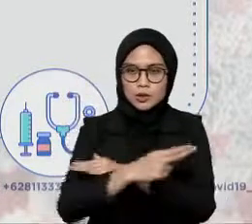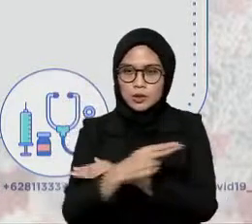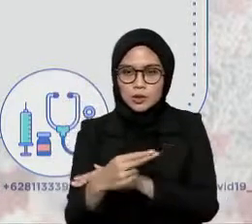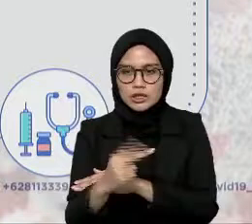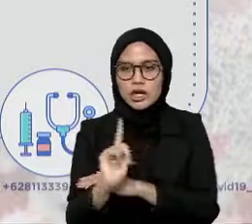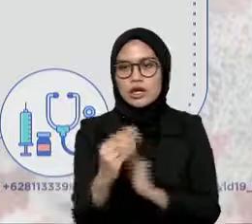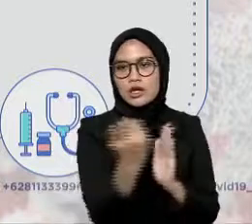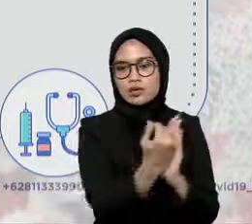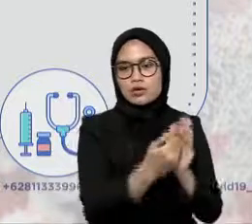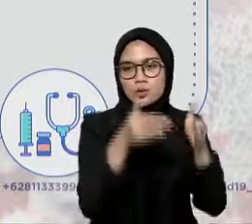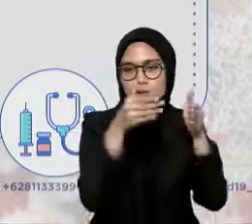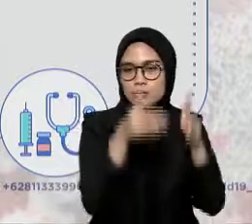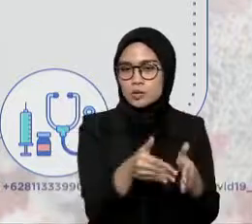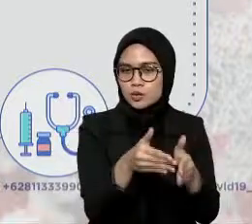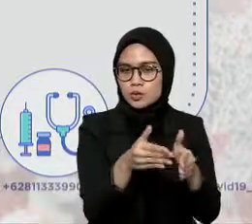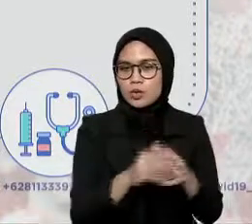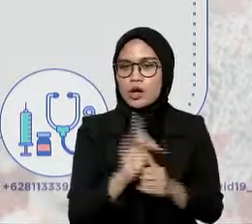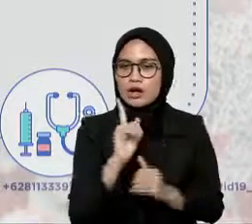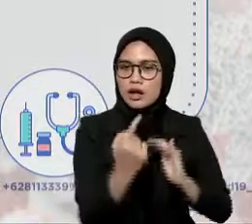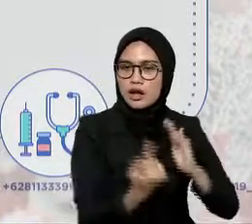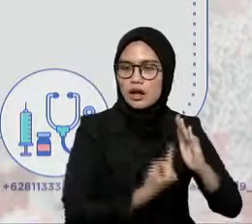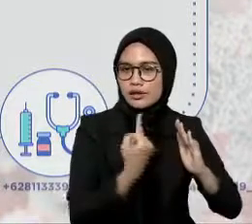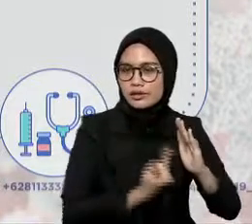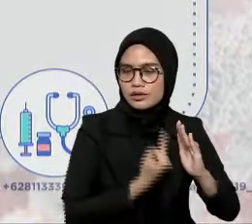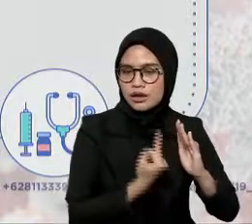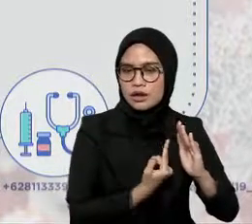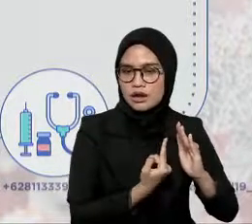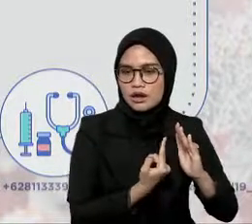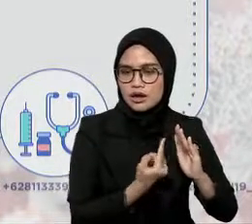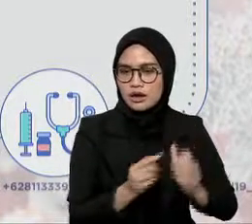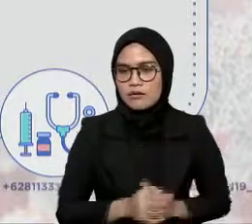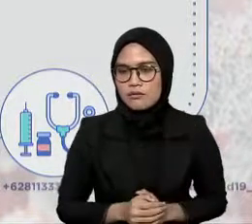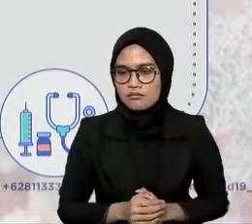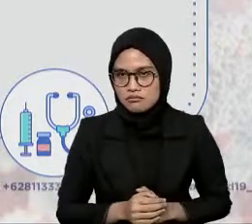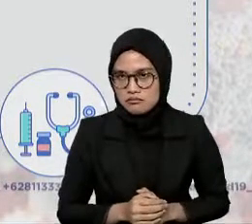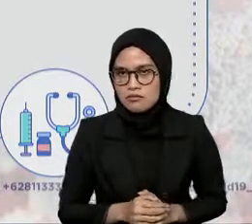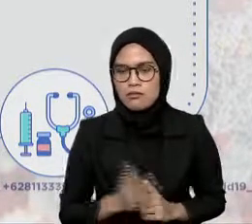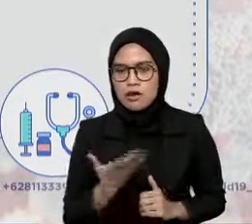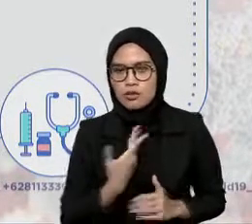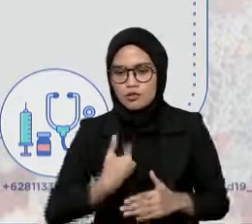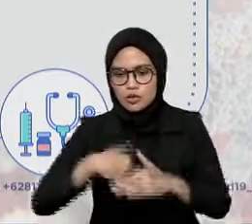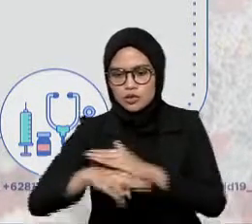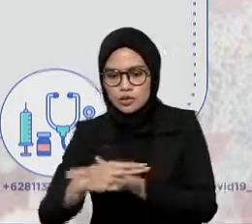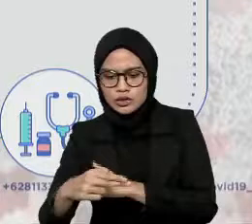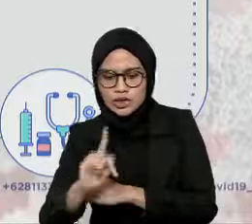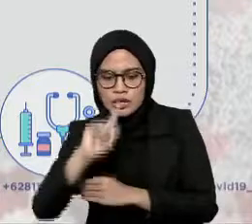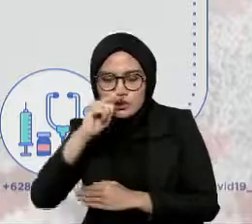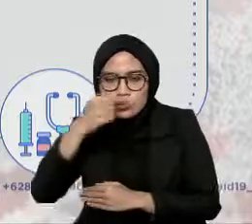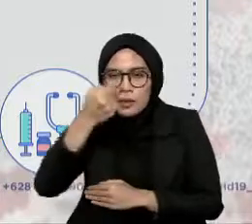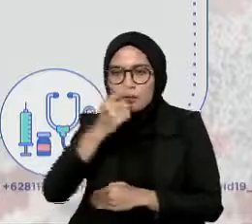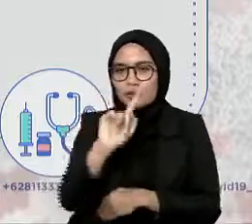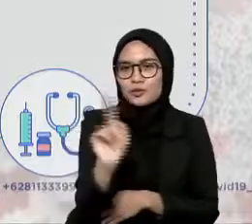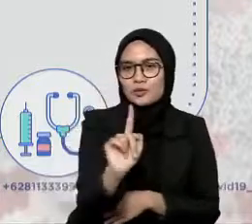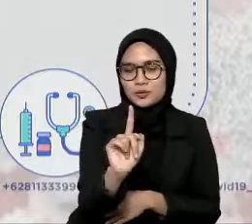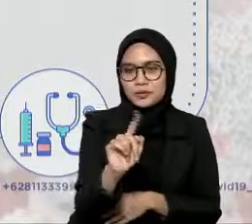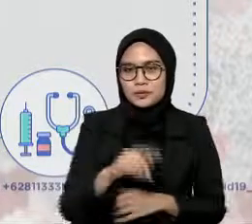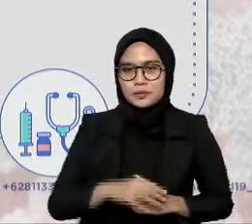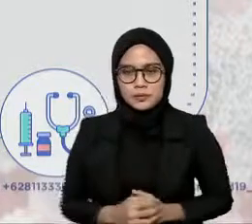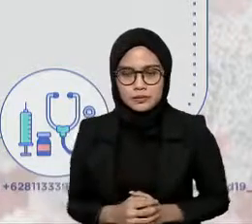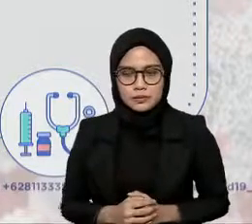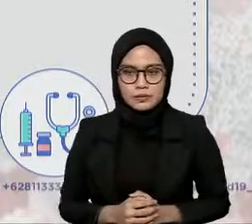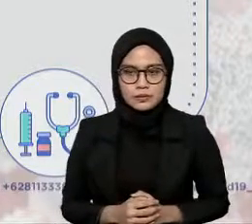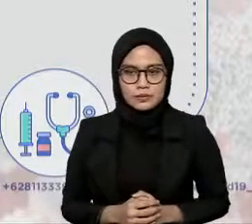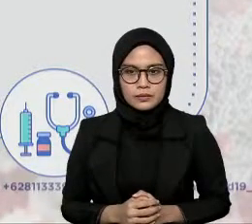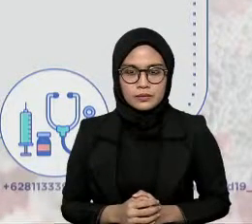pelaku perjalanan, karantina, hingga entry dan exit test. Selama ini,